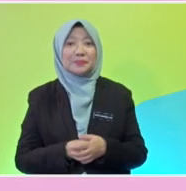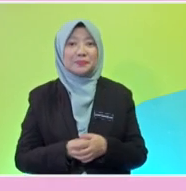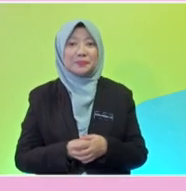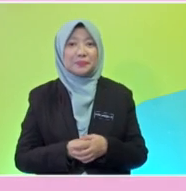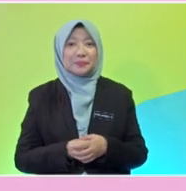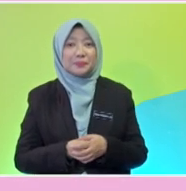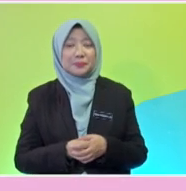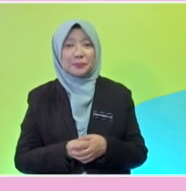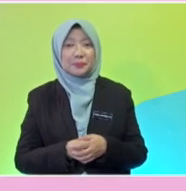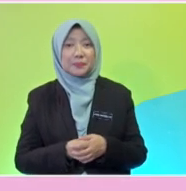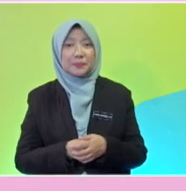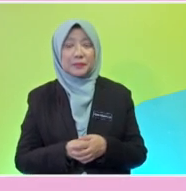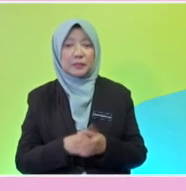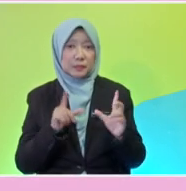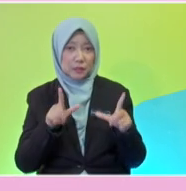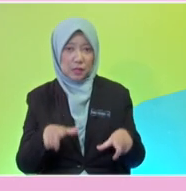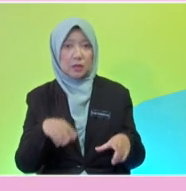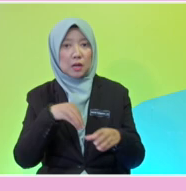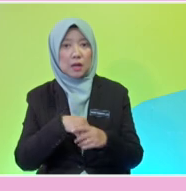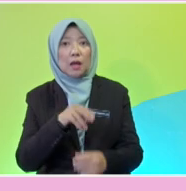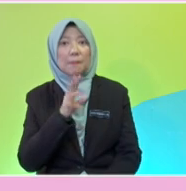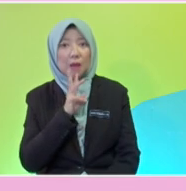masukkan ke dalam air